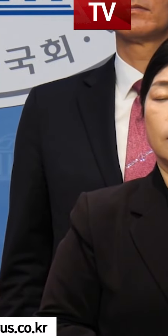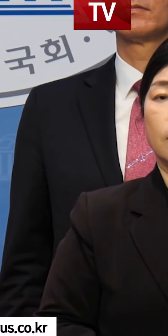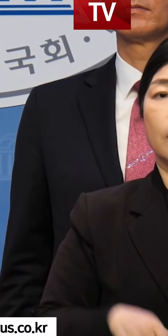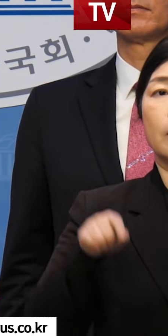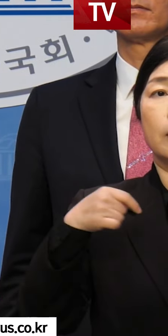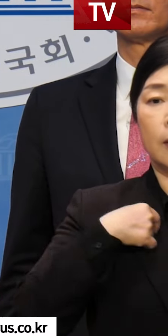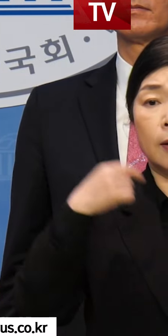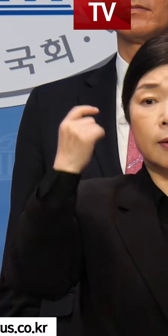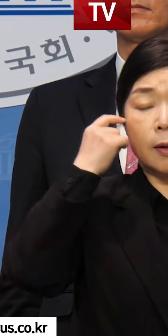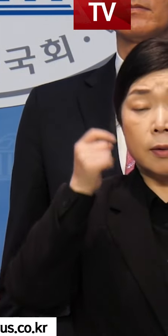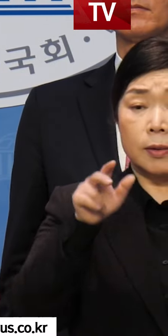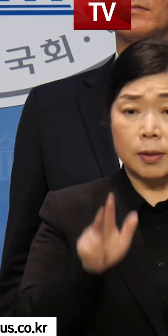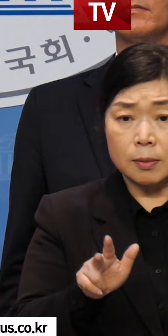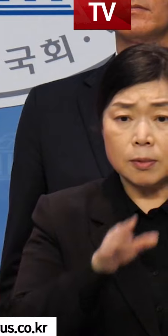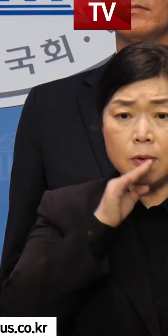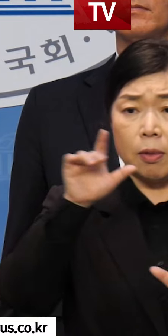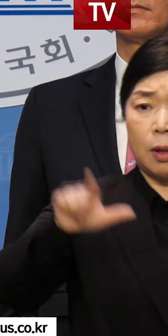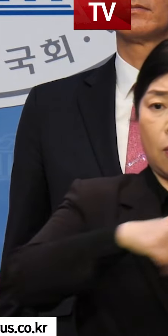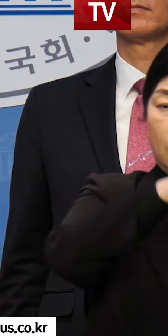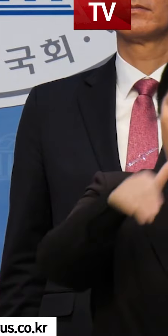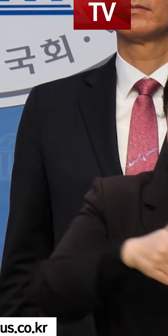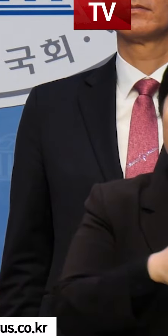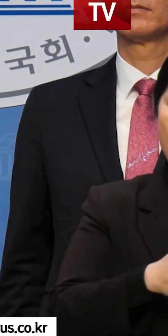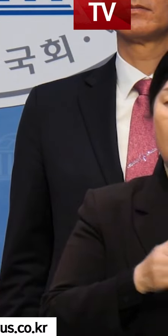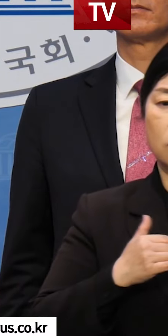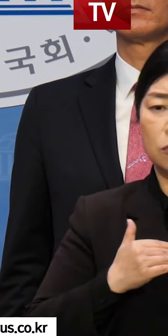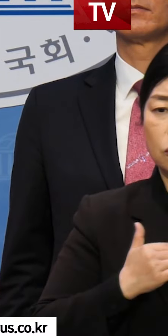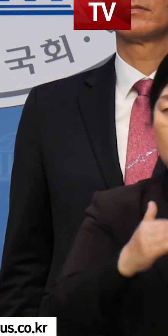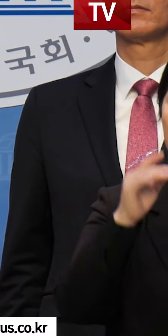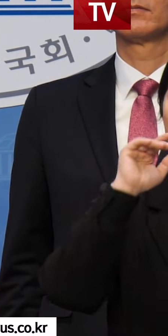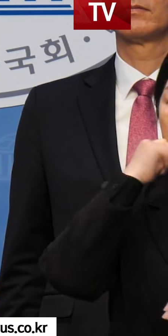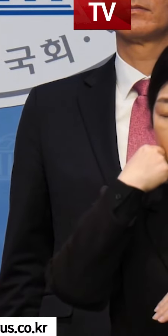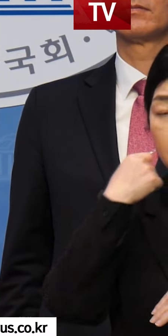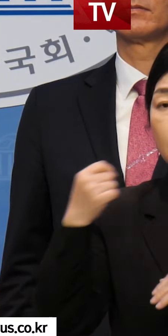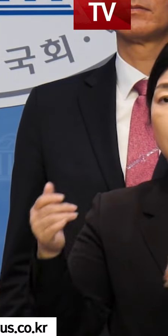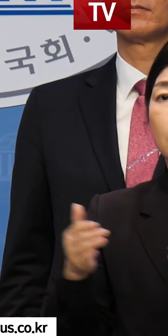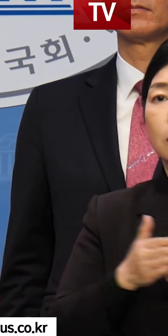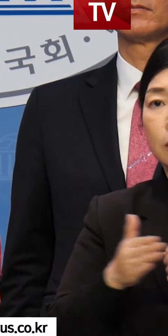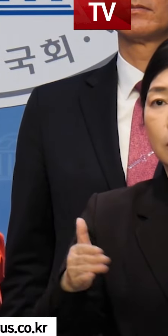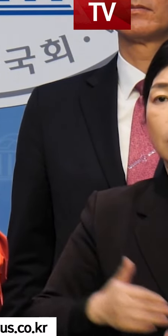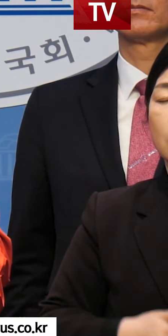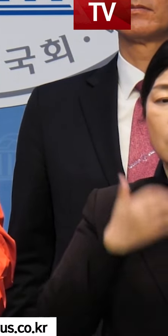생각은 현실적으로 추진이 매우 어렵기 때문에